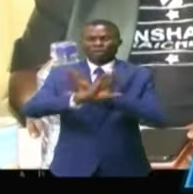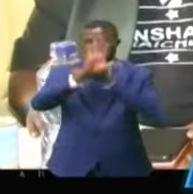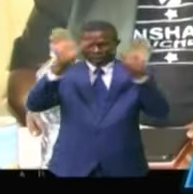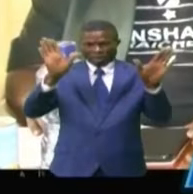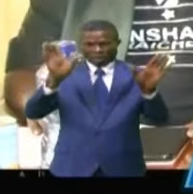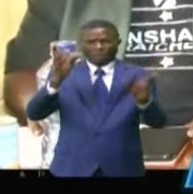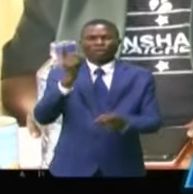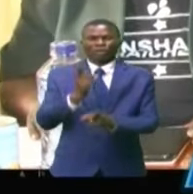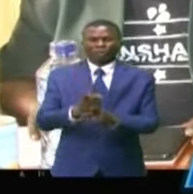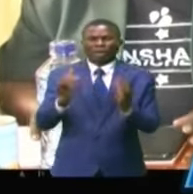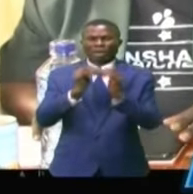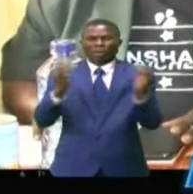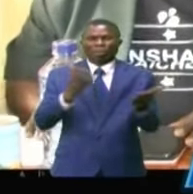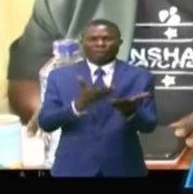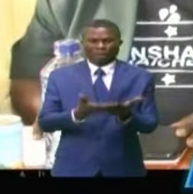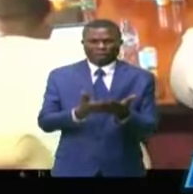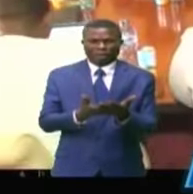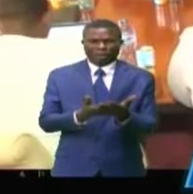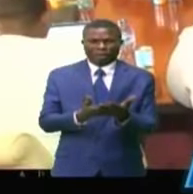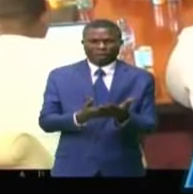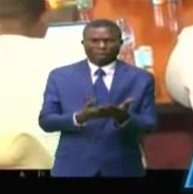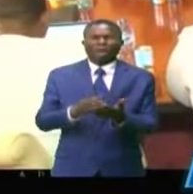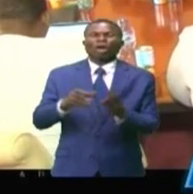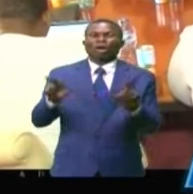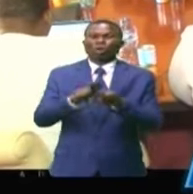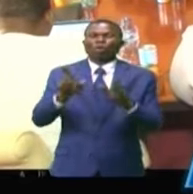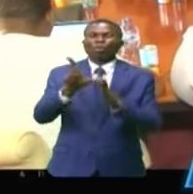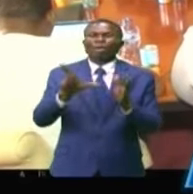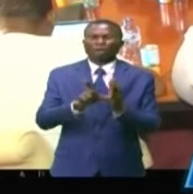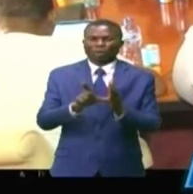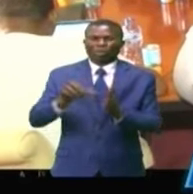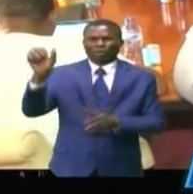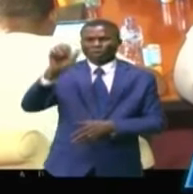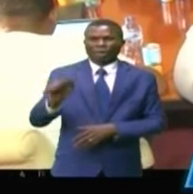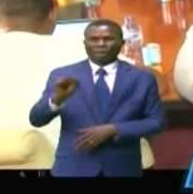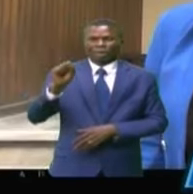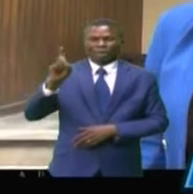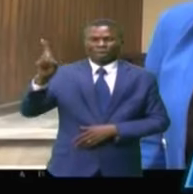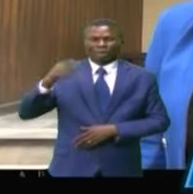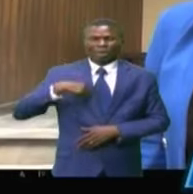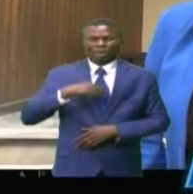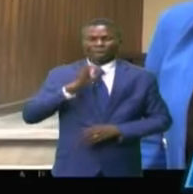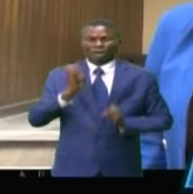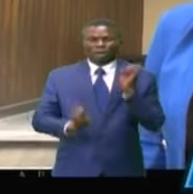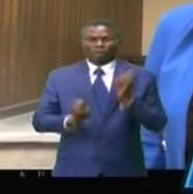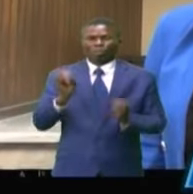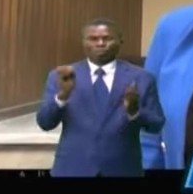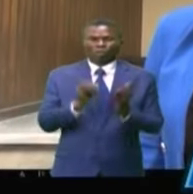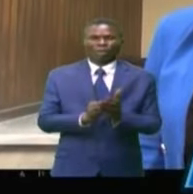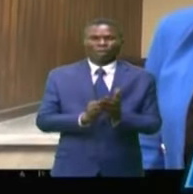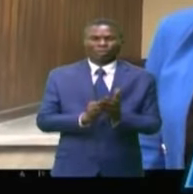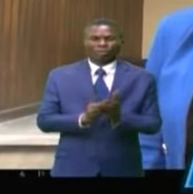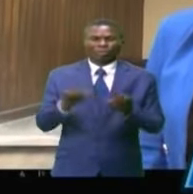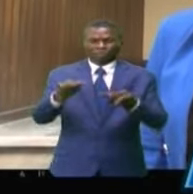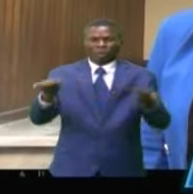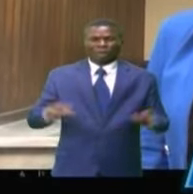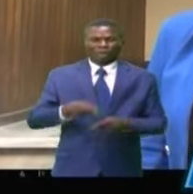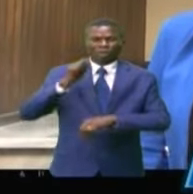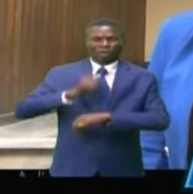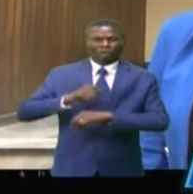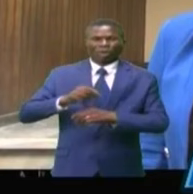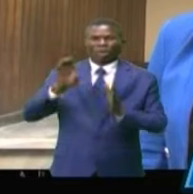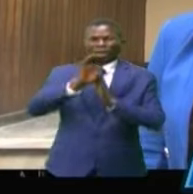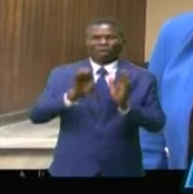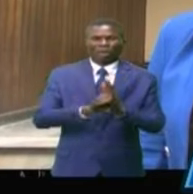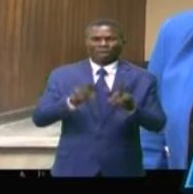transparentes, crédibles et pacifiques selon les normes de la SADEC. Nous évaluons également le cadre juridique, la